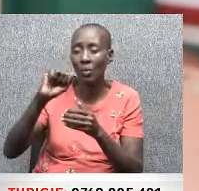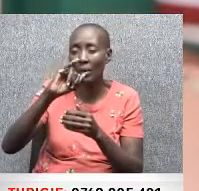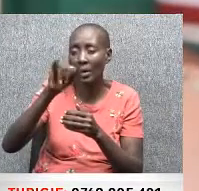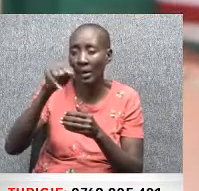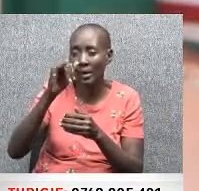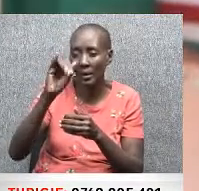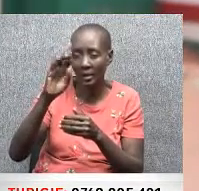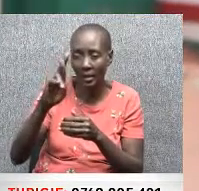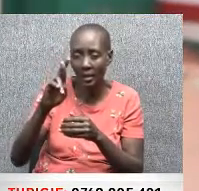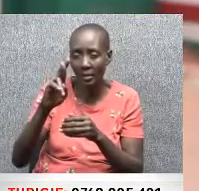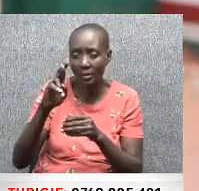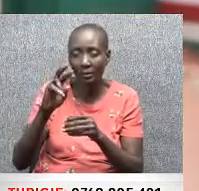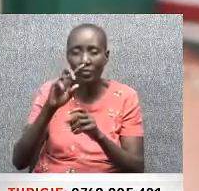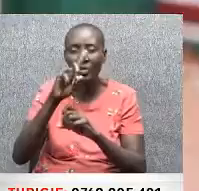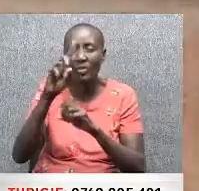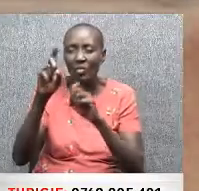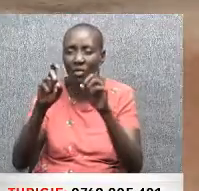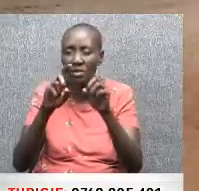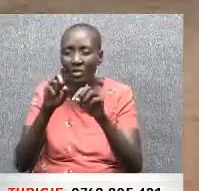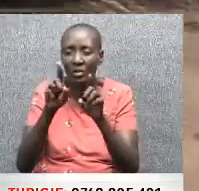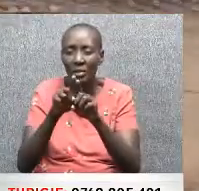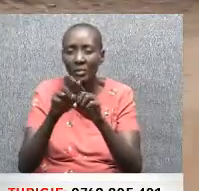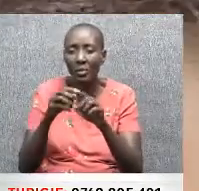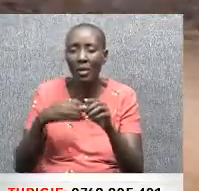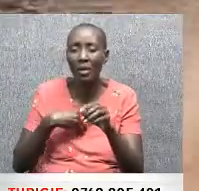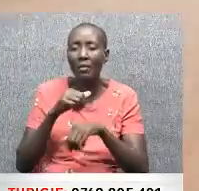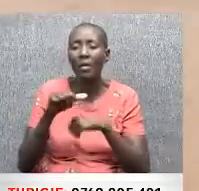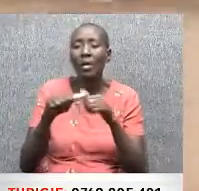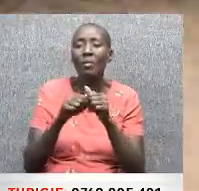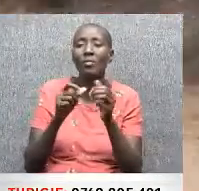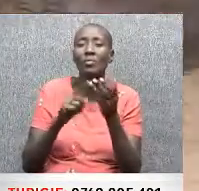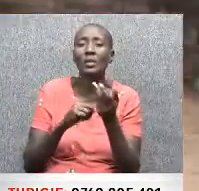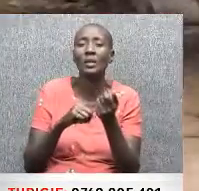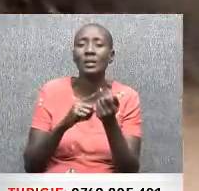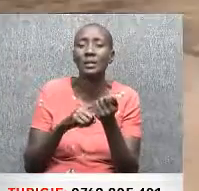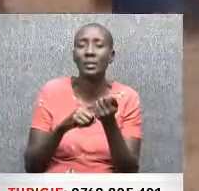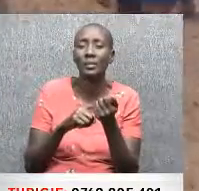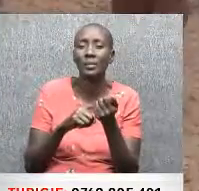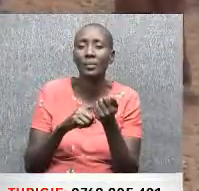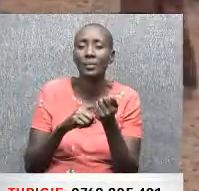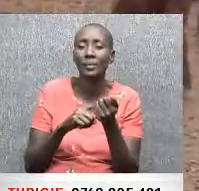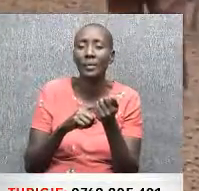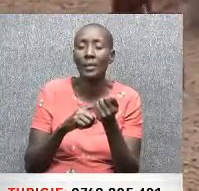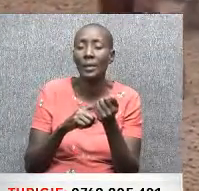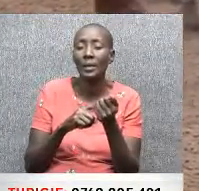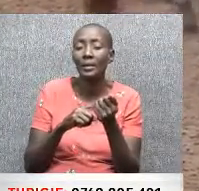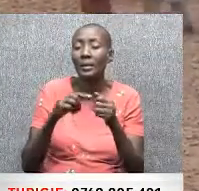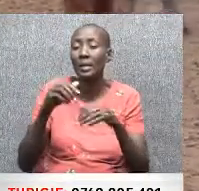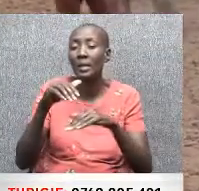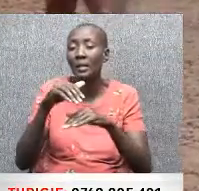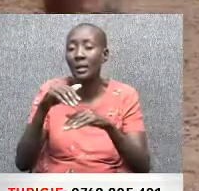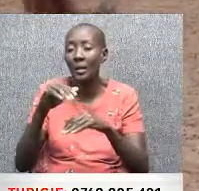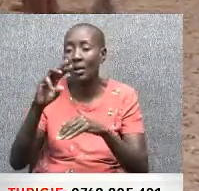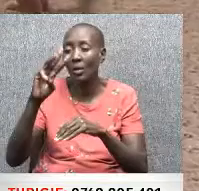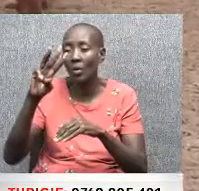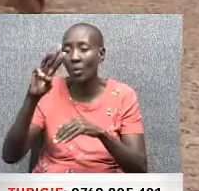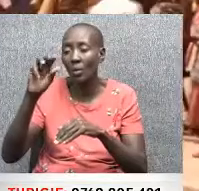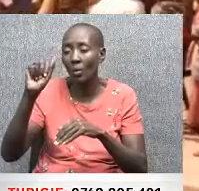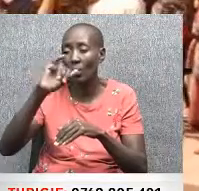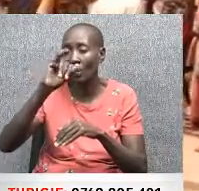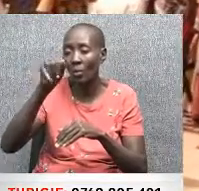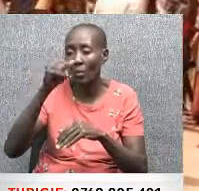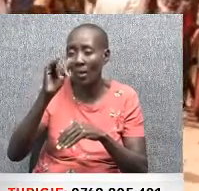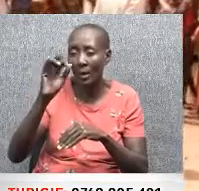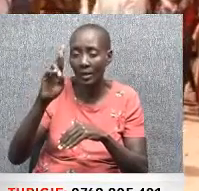kuhusu utendakazi wa sensa. Kaunti ya Wajia ina mipaka na nchi jirani ya Somalia. Eneo bunge la